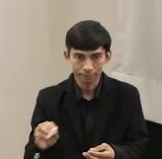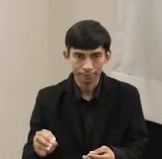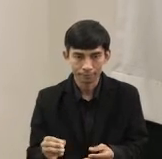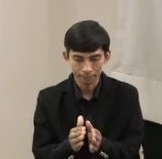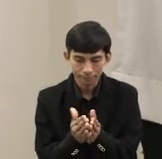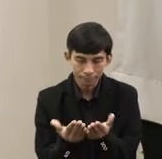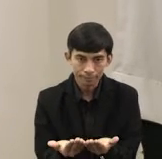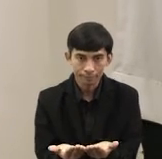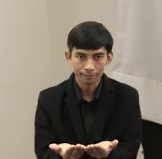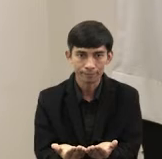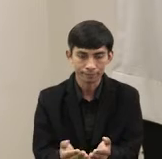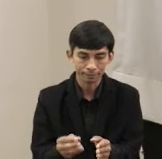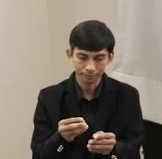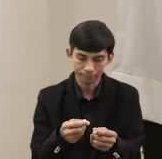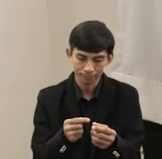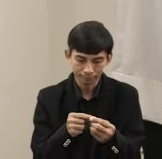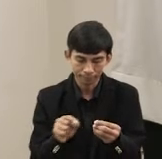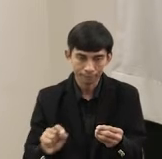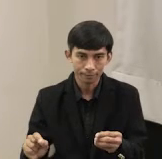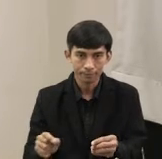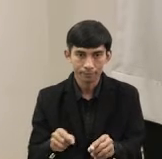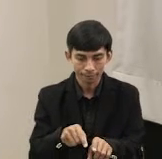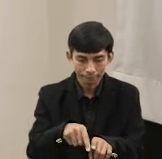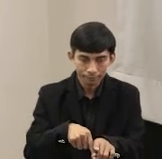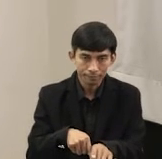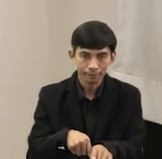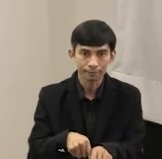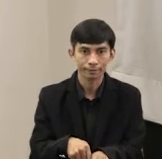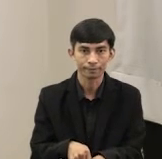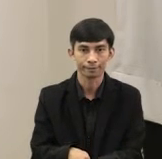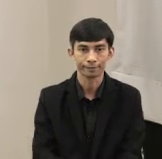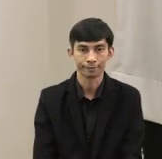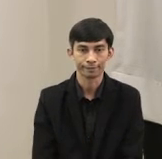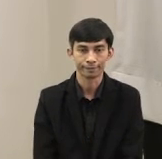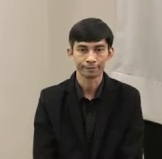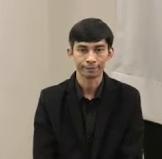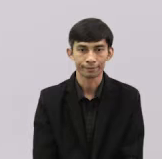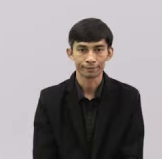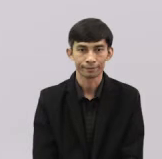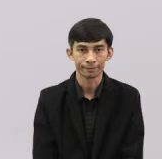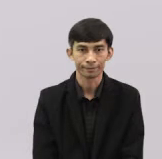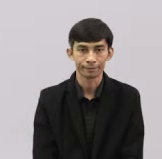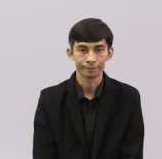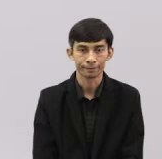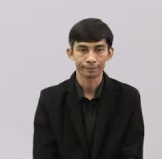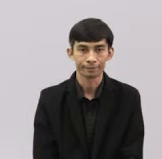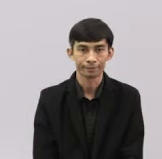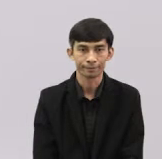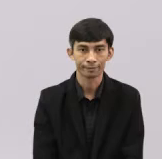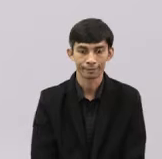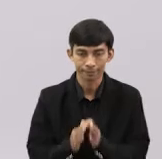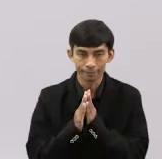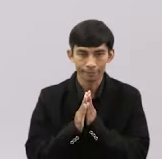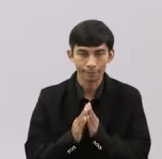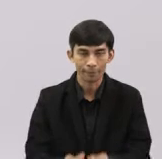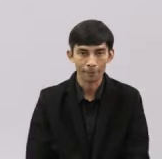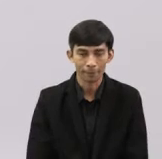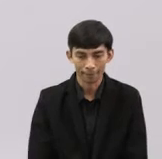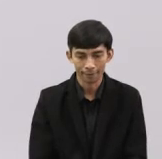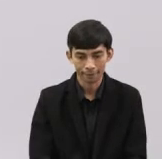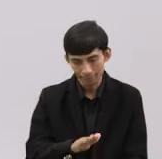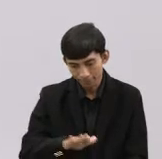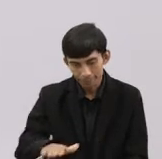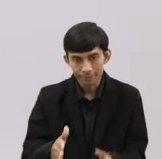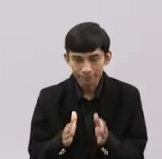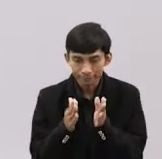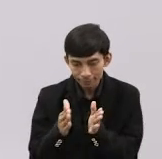siêu phớt, bếch, khám ảo đáy, nâng bắn tốt chị đàm. Chà, ọc con, con trìm